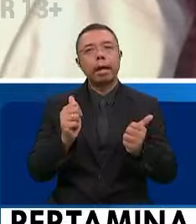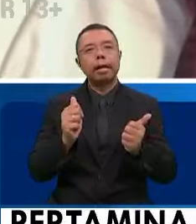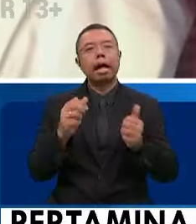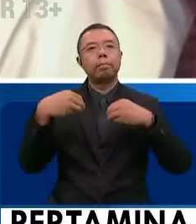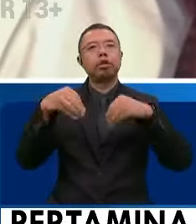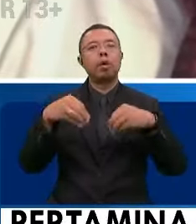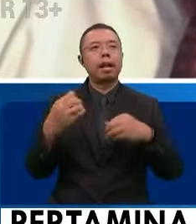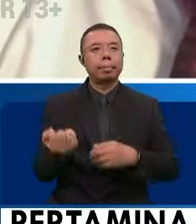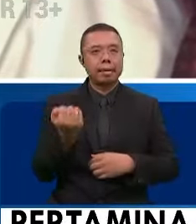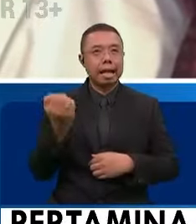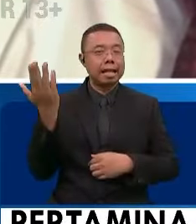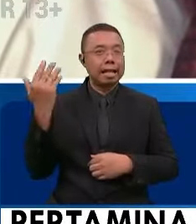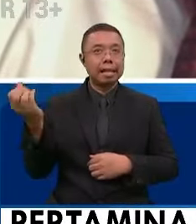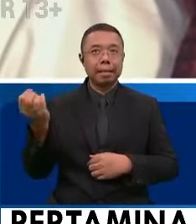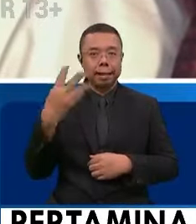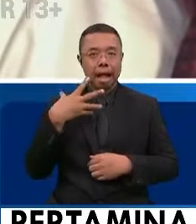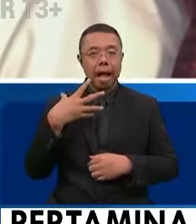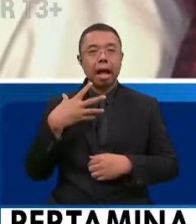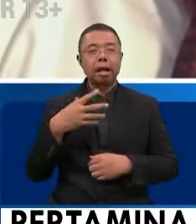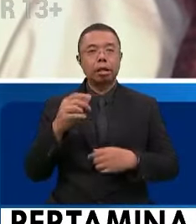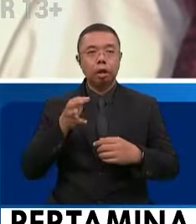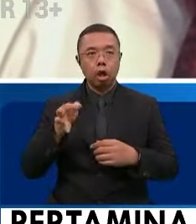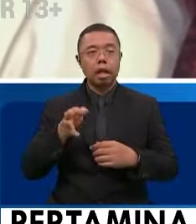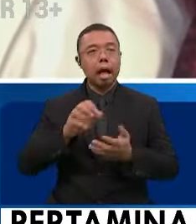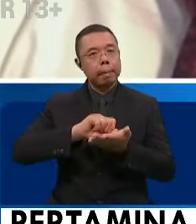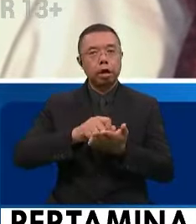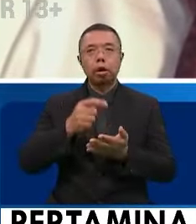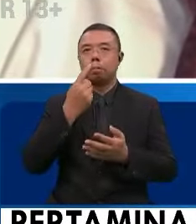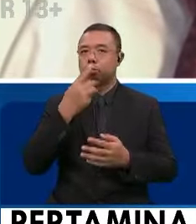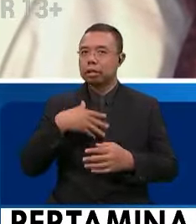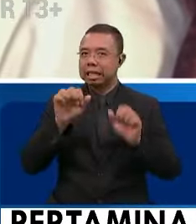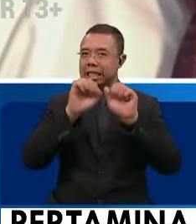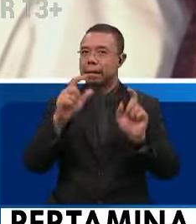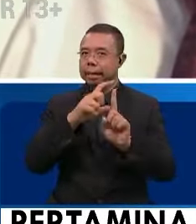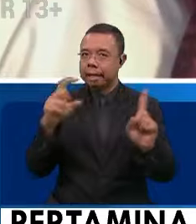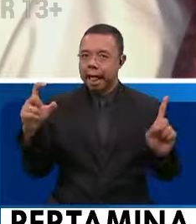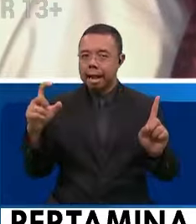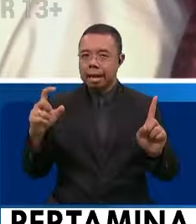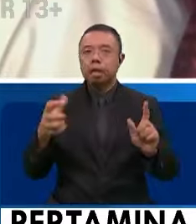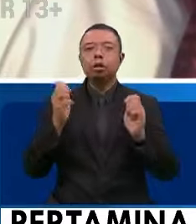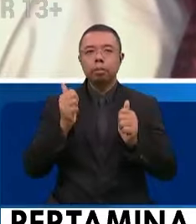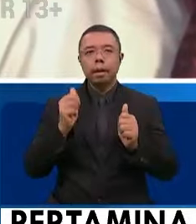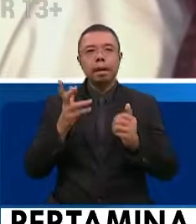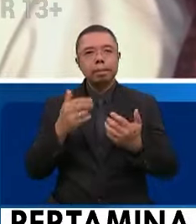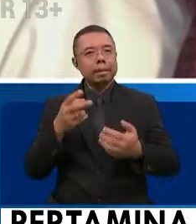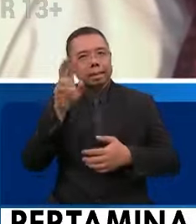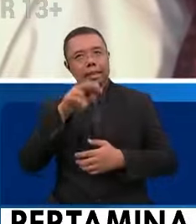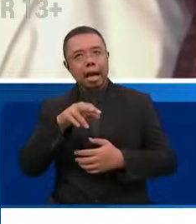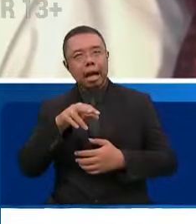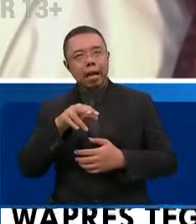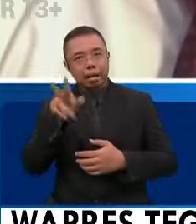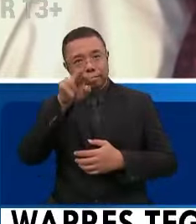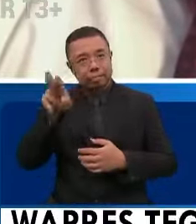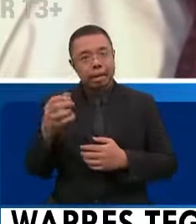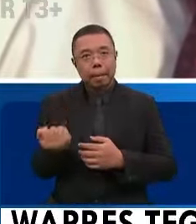Pak Edi sampaikan, bahwa Kota Madiun menggunakan digitalisasi untuk melakukan operasi pasar. Kemudian juga